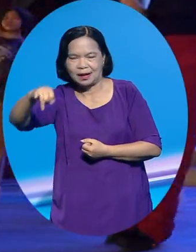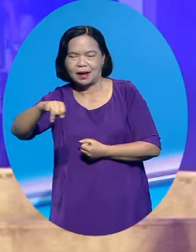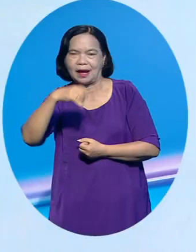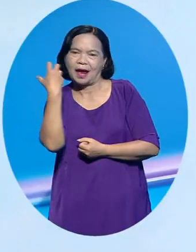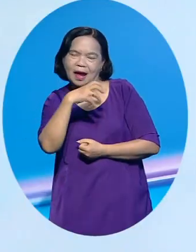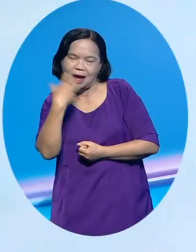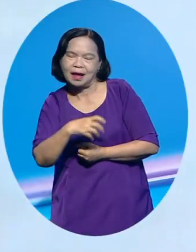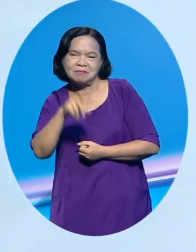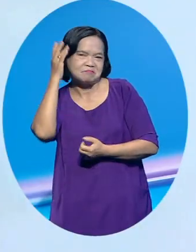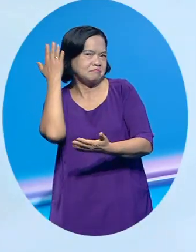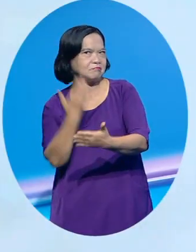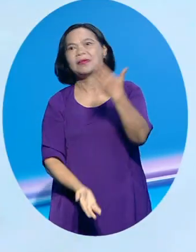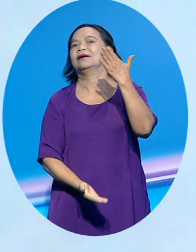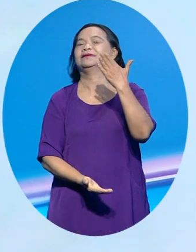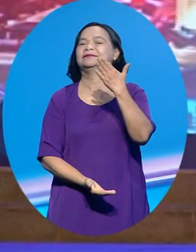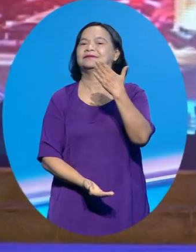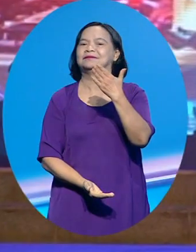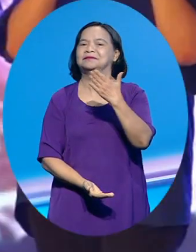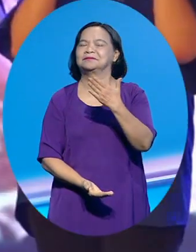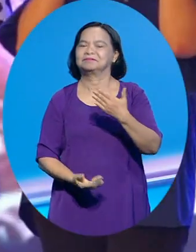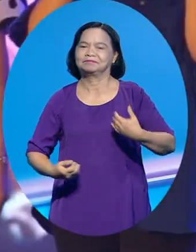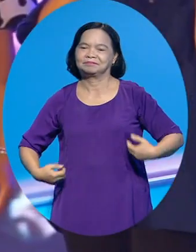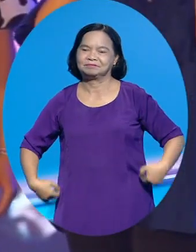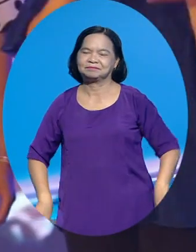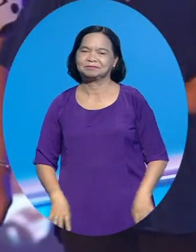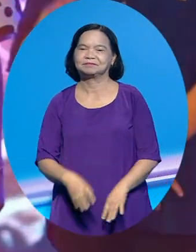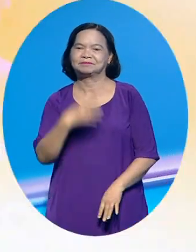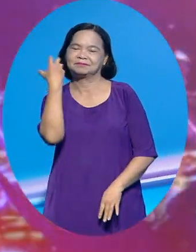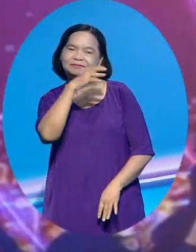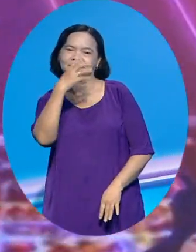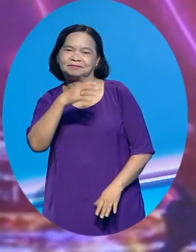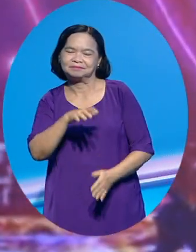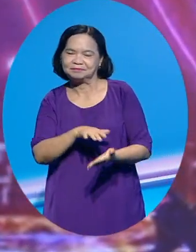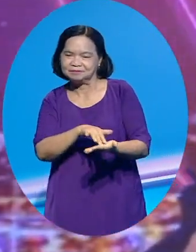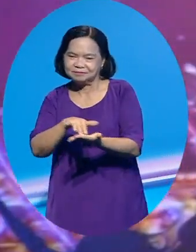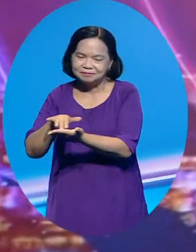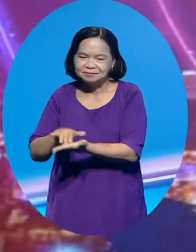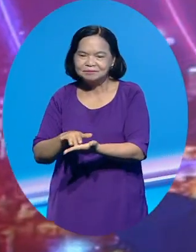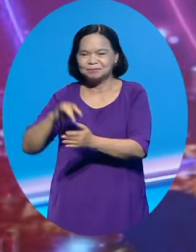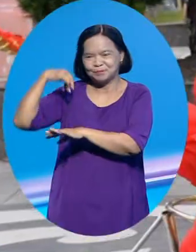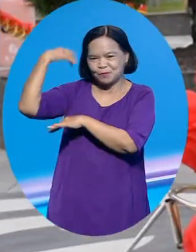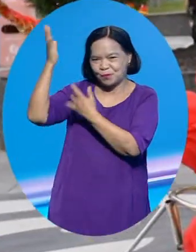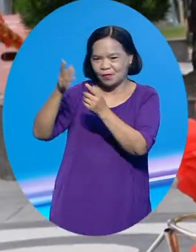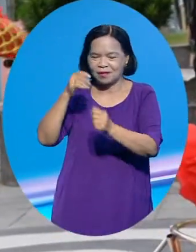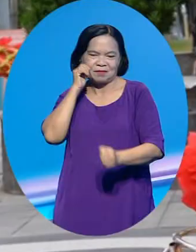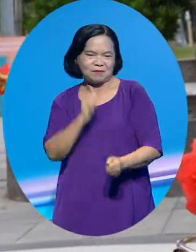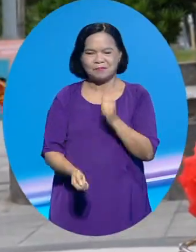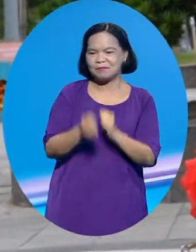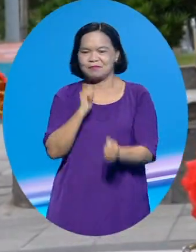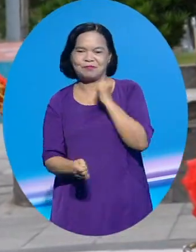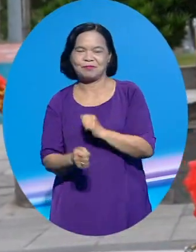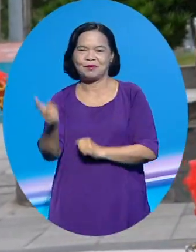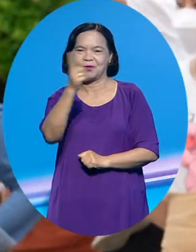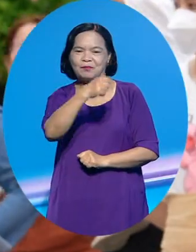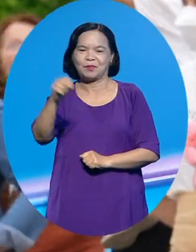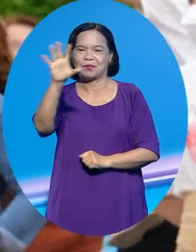thực hấp dẫn, mới mẻ. Bên cạnh đó là các tiết mục trình diễn âm nhạc, xiếc, trượt băng, vũ công, trình diễn đánh trống của hơn